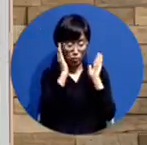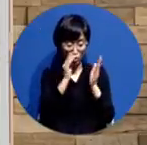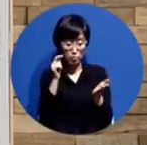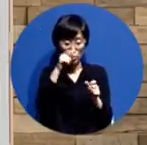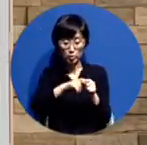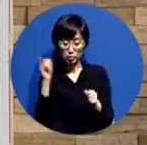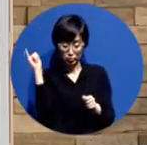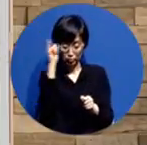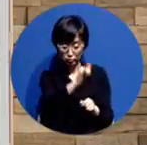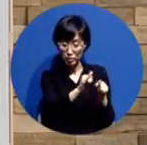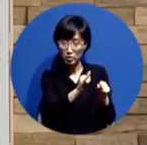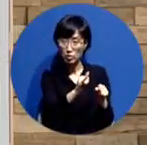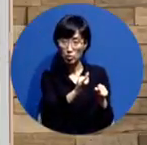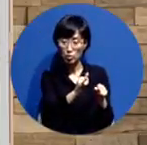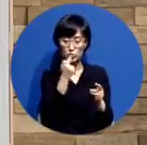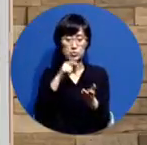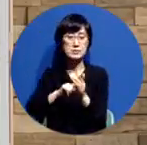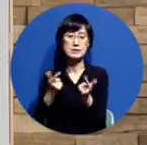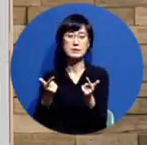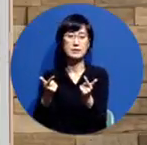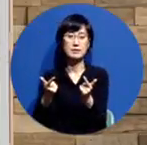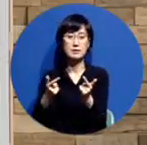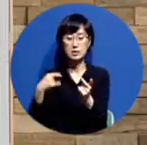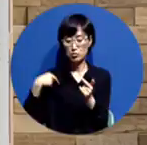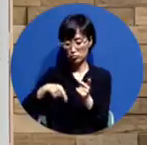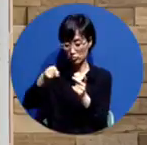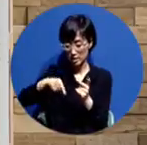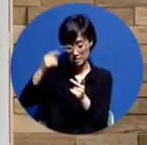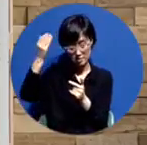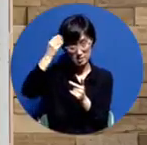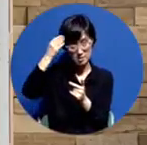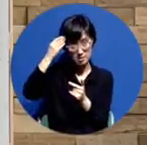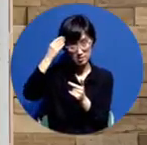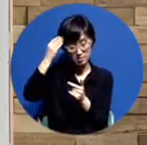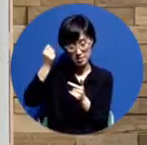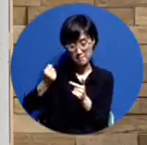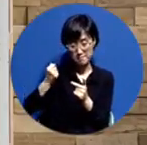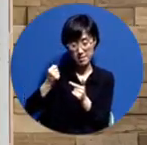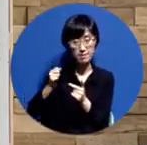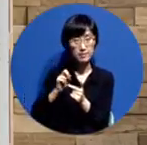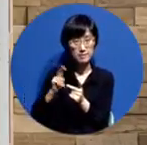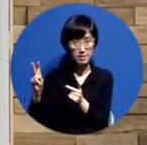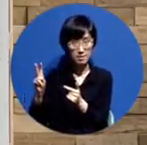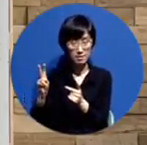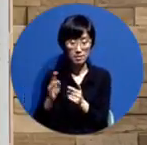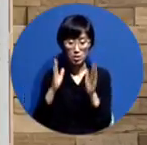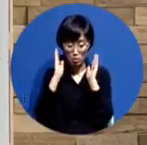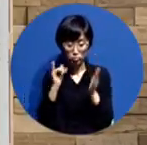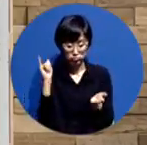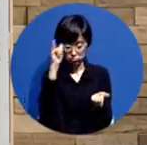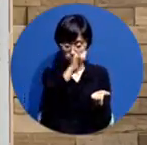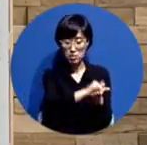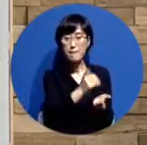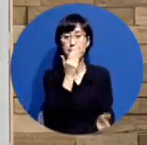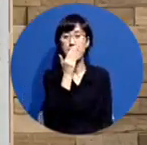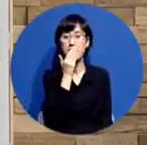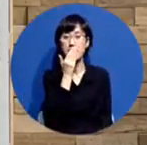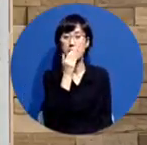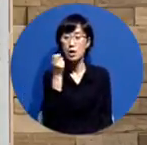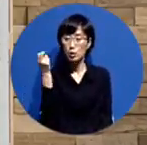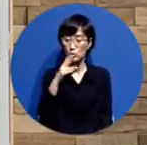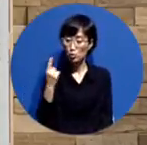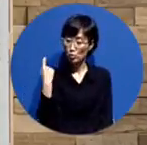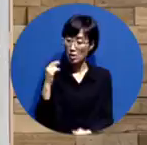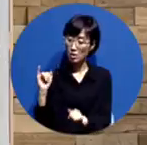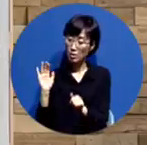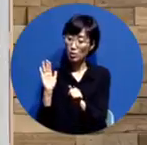的 본인이실력이돼야되고 是本人得有这样的实力 그다음에보낼수있는뒤에배경이돼야된다 并且得有一定背景能够送